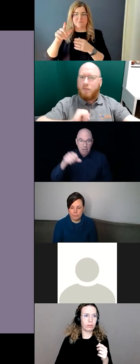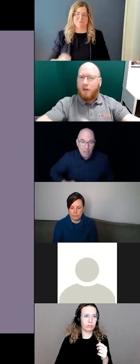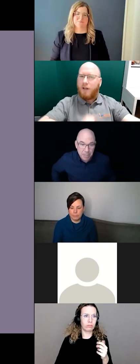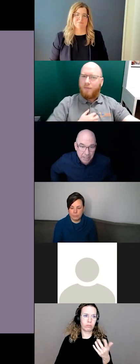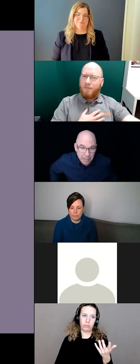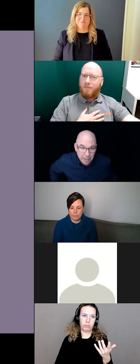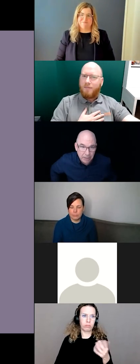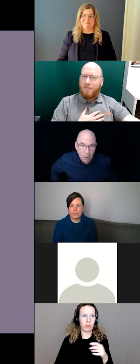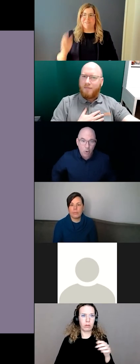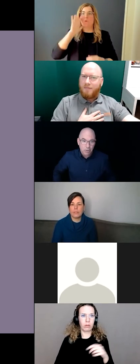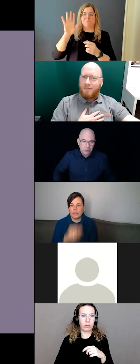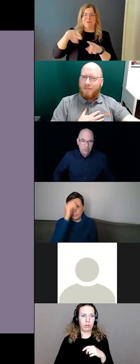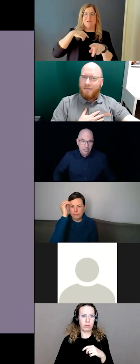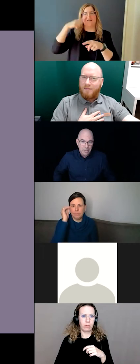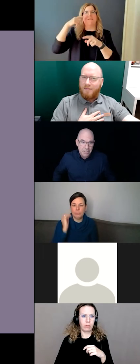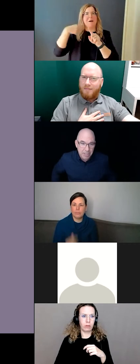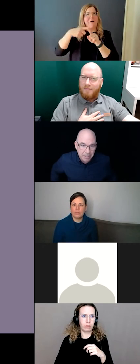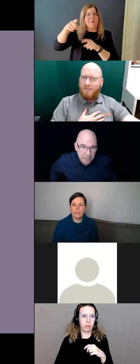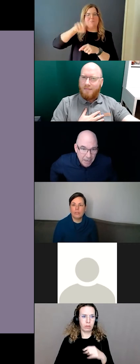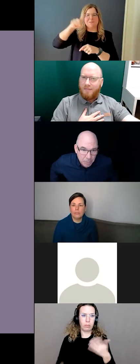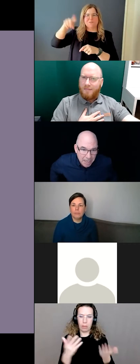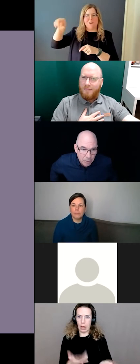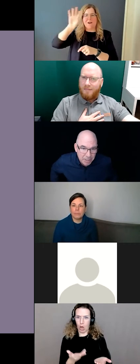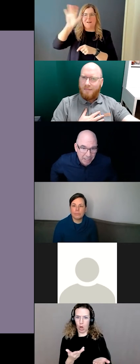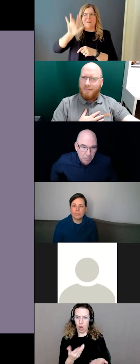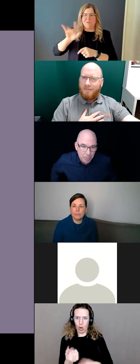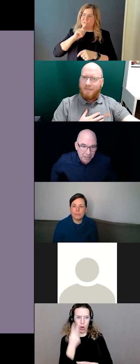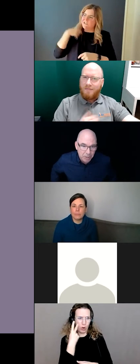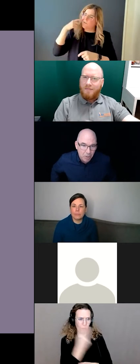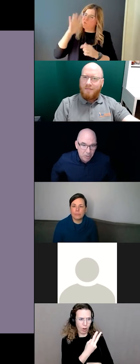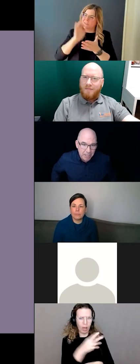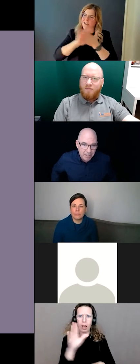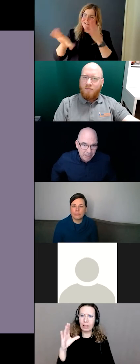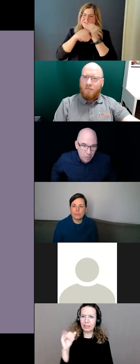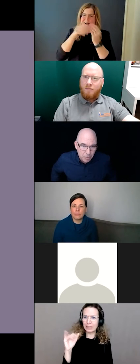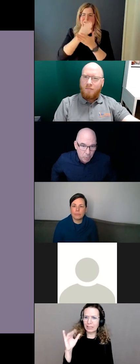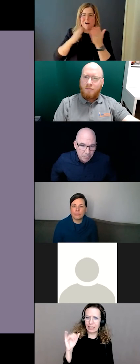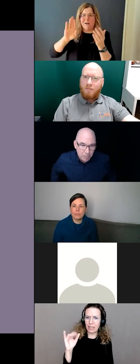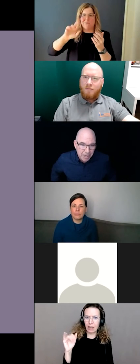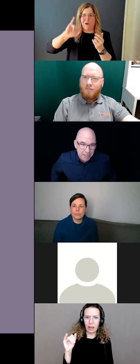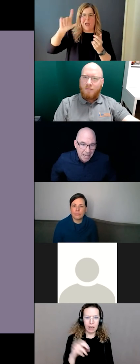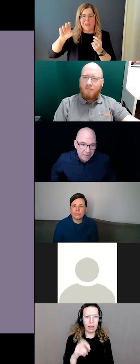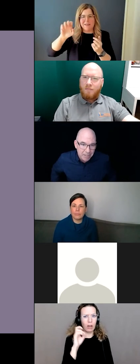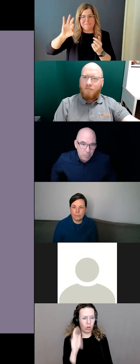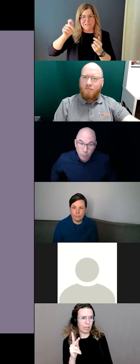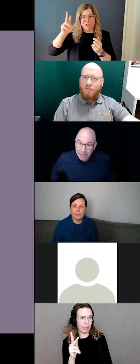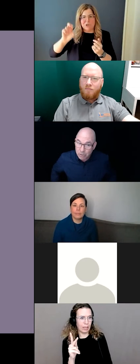je viens de réaliser. OK, Cynthia. Donc, on passait au McDonald's puis